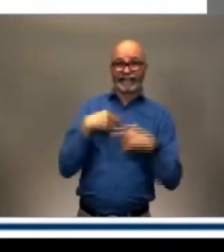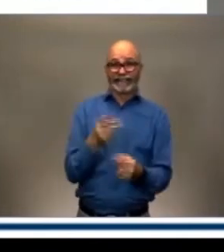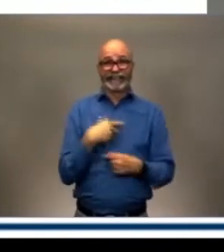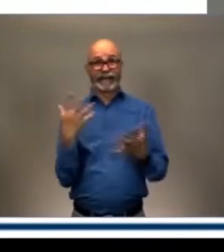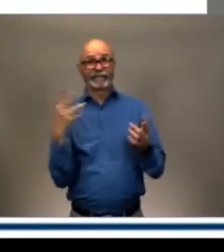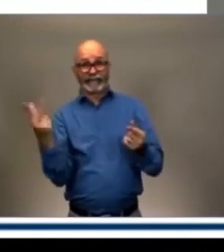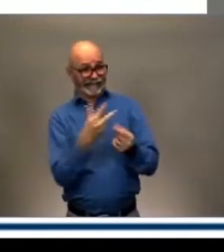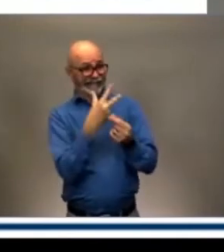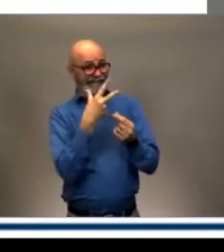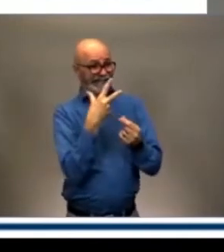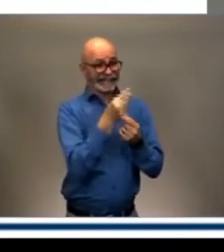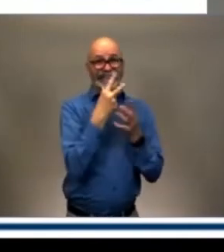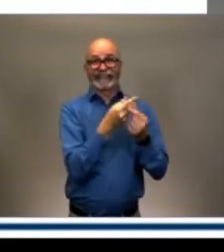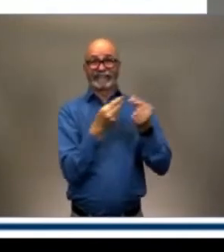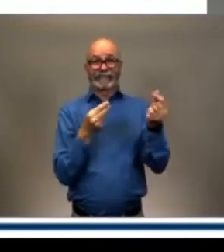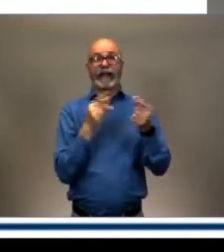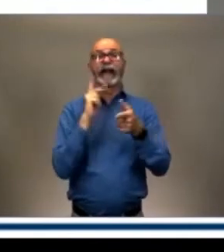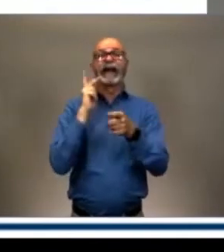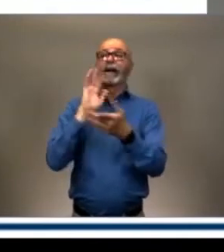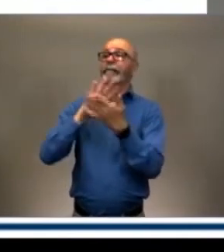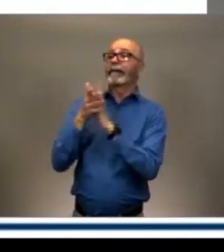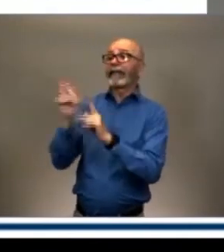tout à